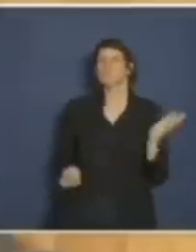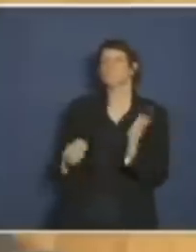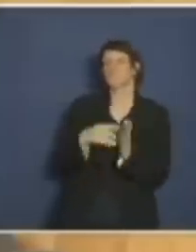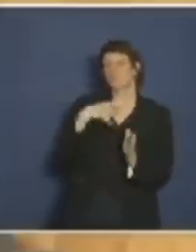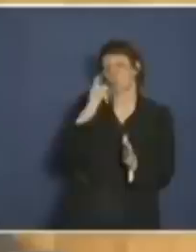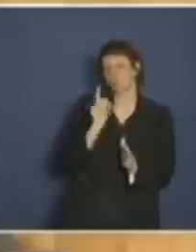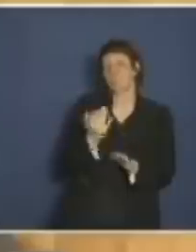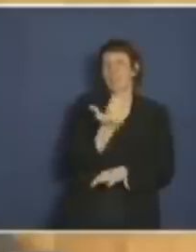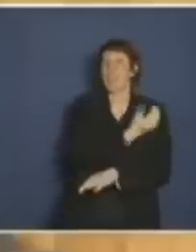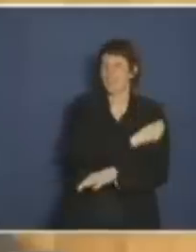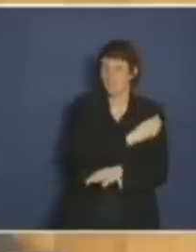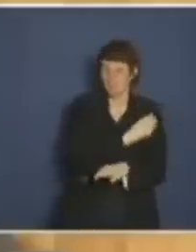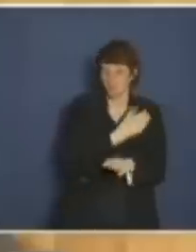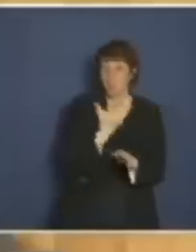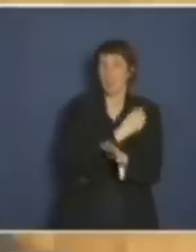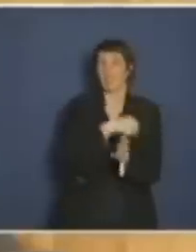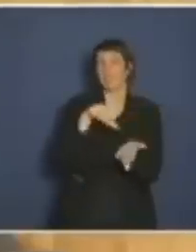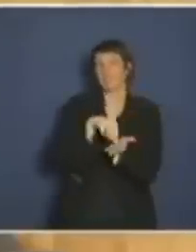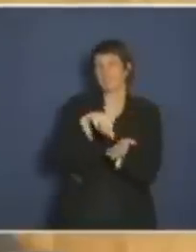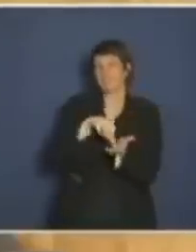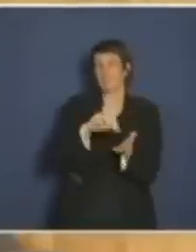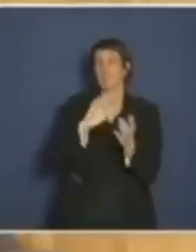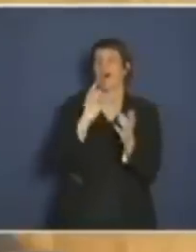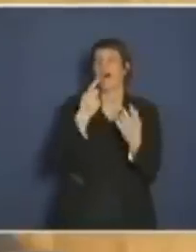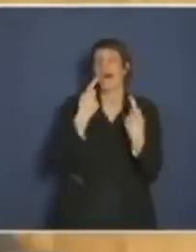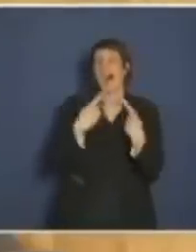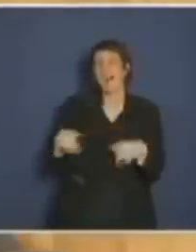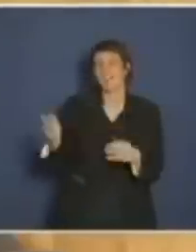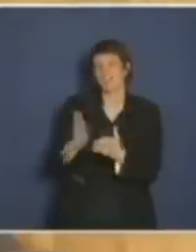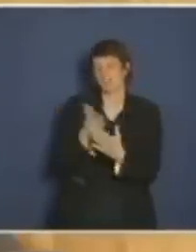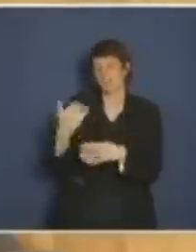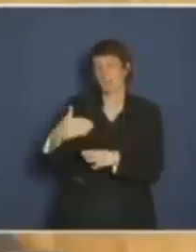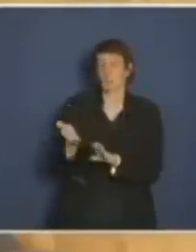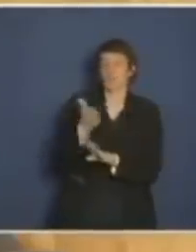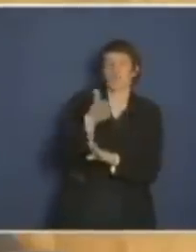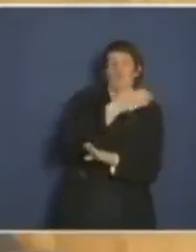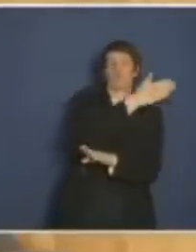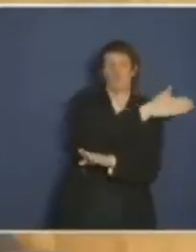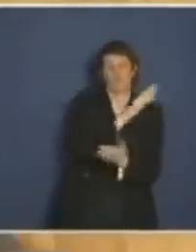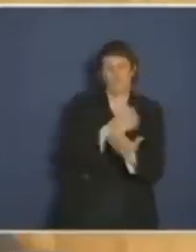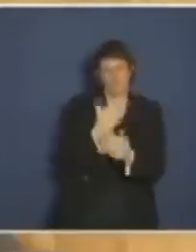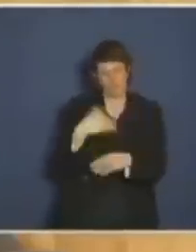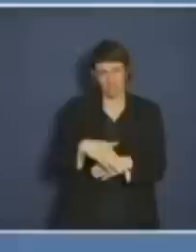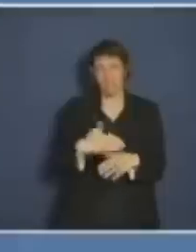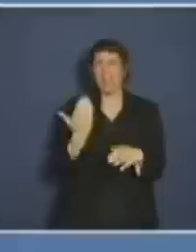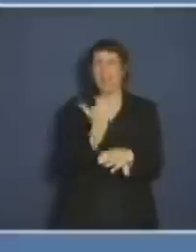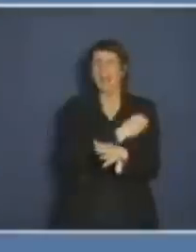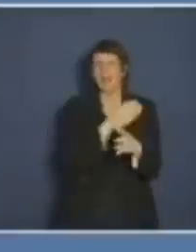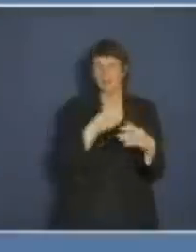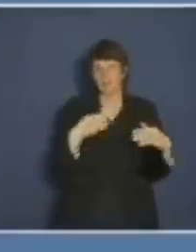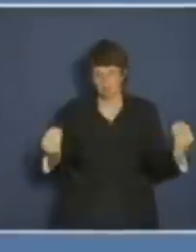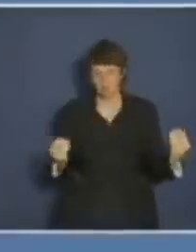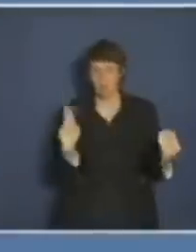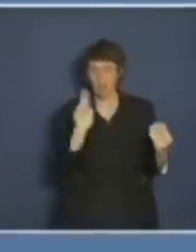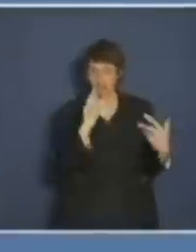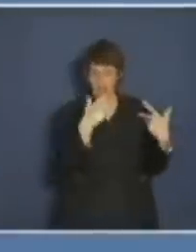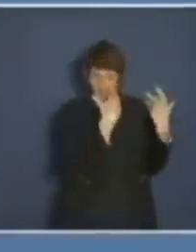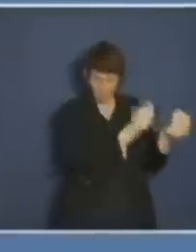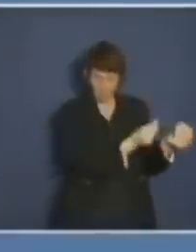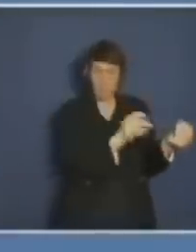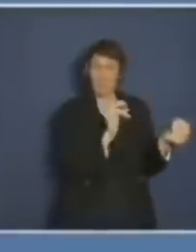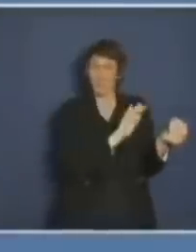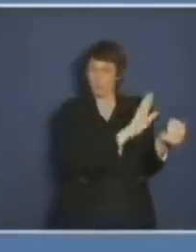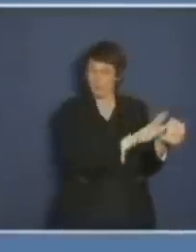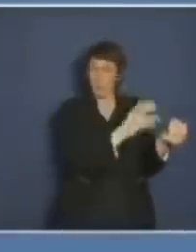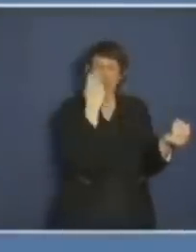Impfen in Impfzentren noch eine andere Entscheidung frühzeitig gefällt, nämlich, dass wir die Impfstoffe zu den Menschen bringen, die aufgrund ihres